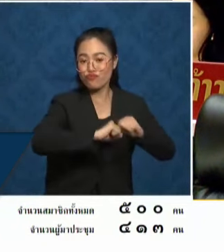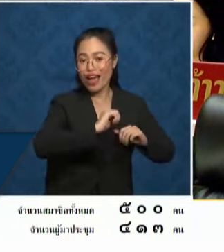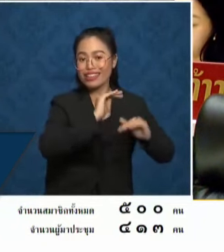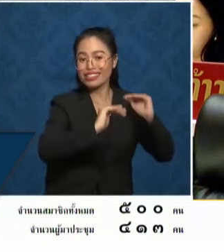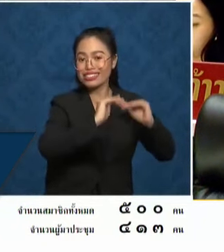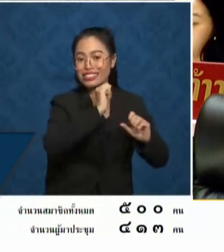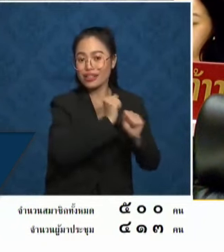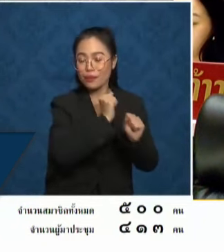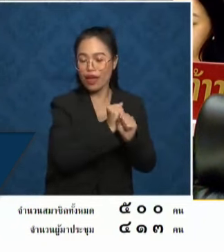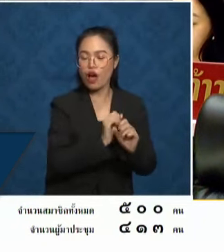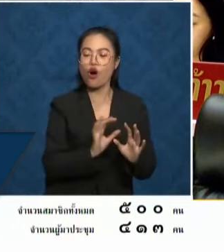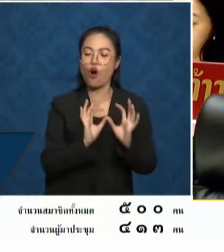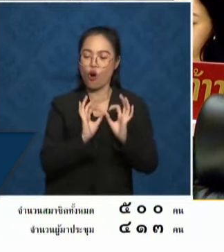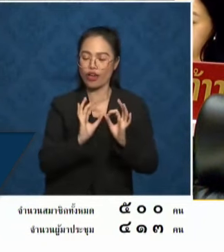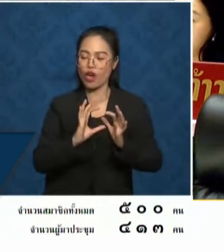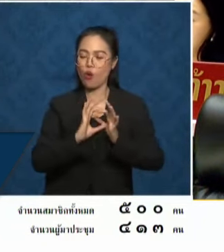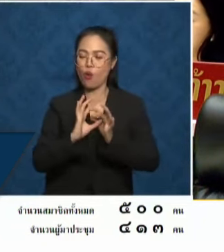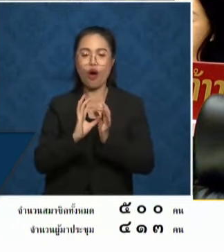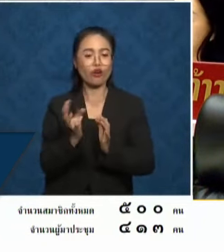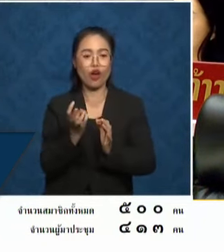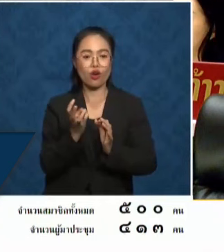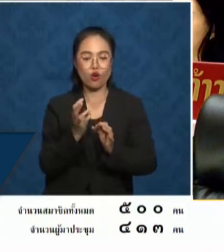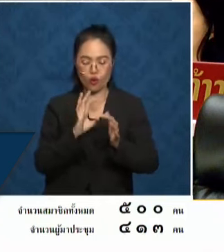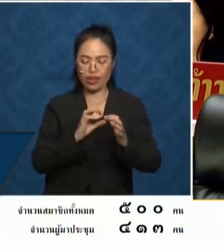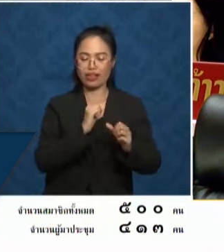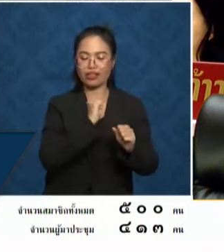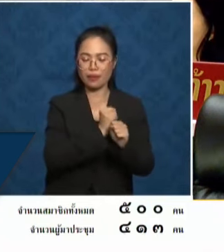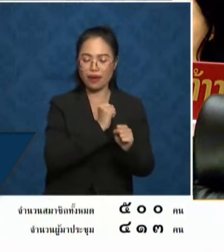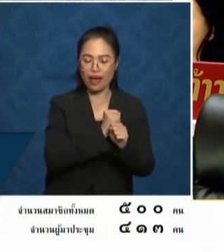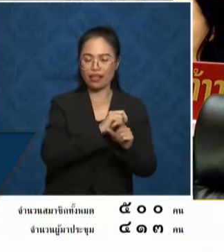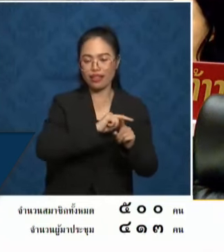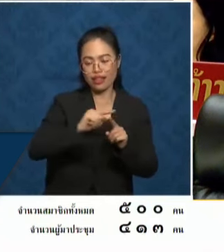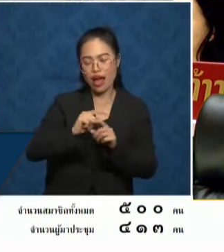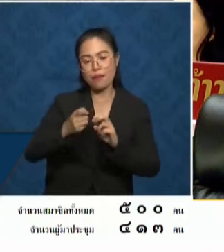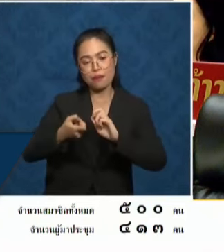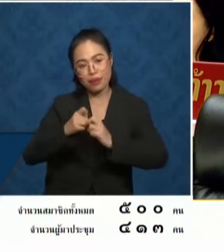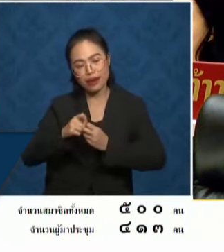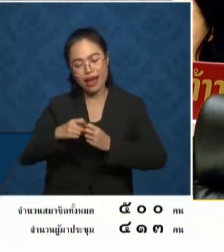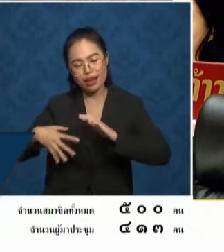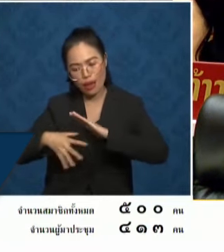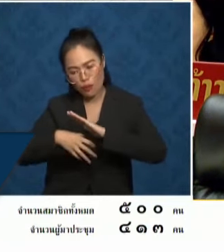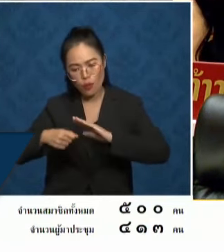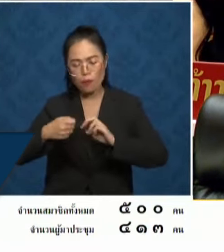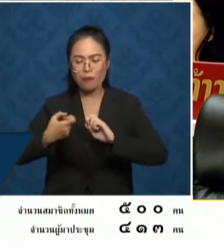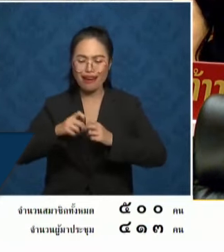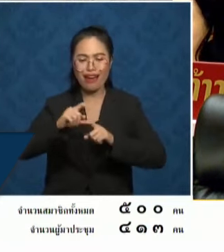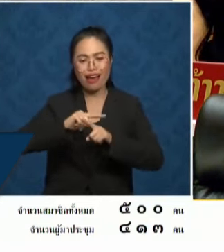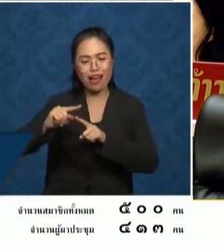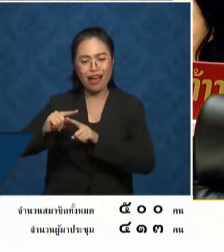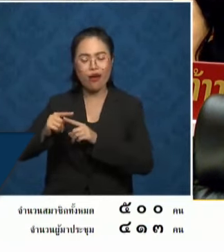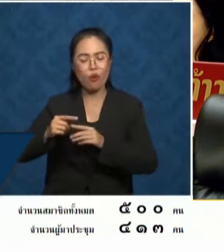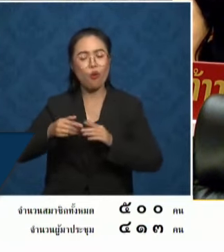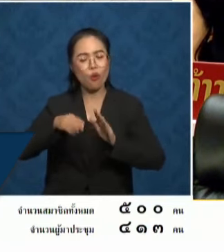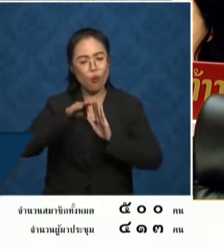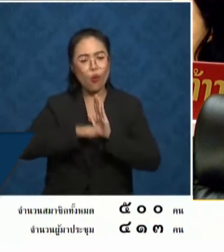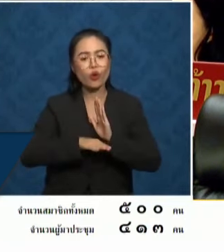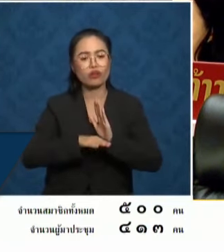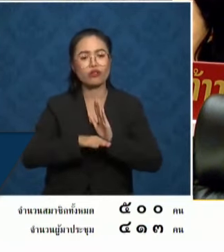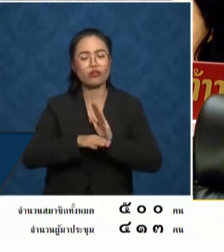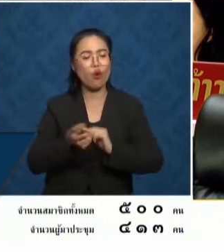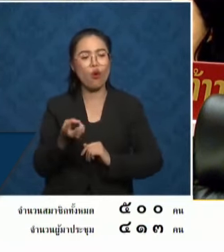พวงกับบุคคลทางบ้านนะคะปัปัญหาอาชญกรรมร้ายแรงก็จะลดลงเป็นอย่างยิ่งนะคะดัง